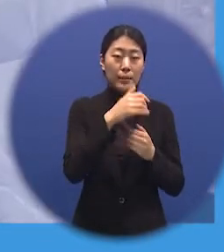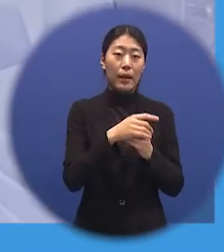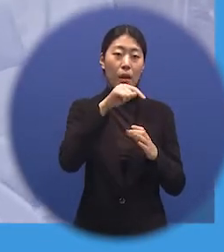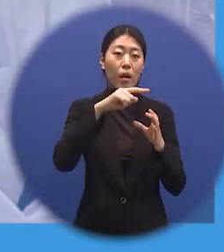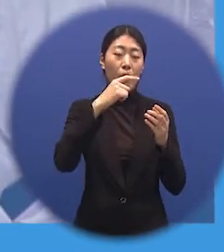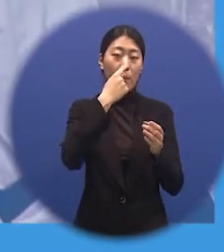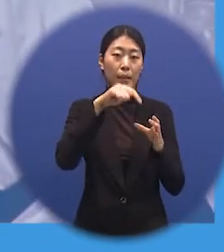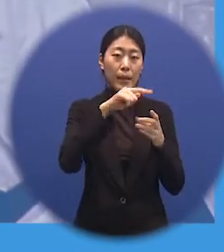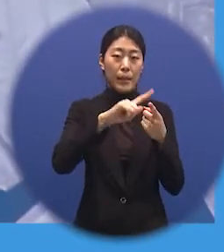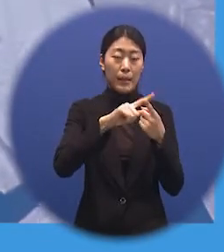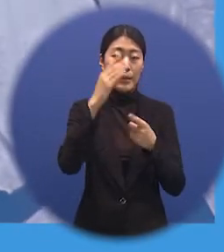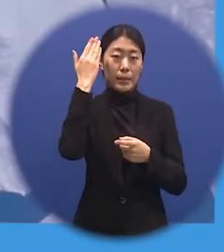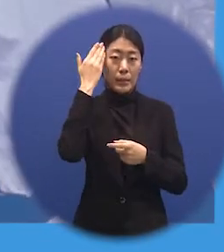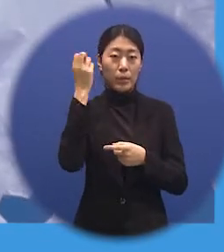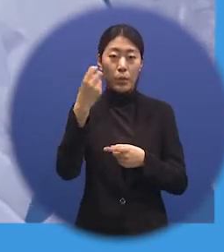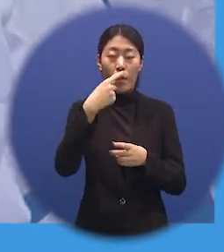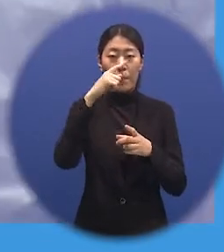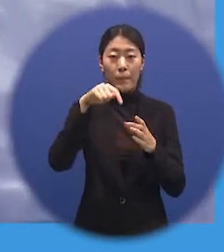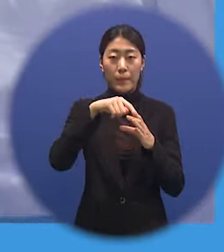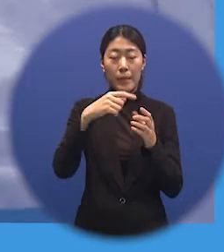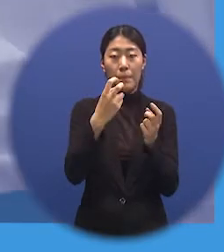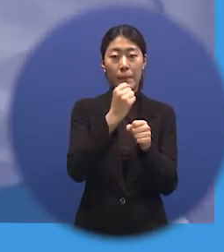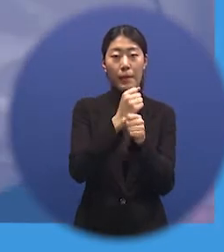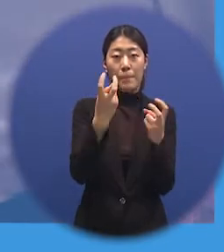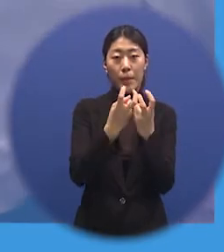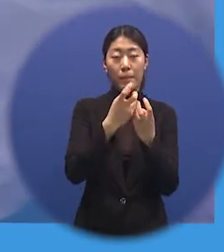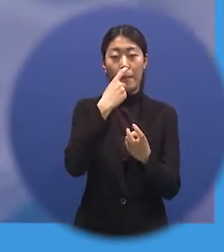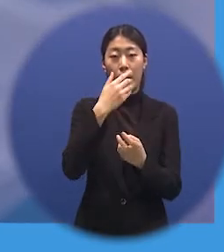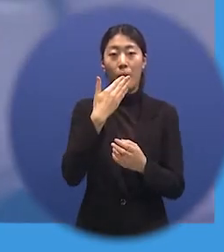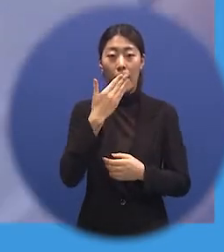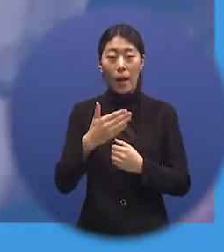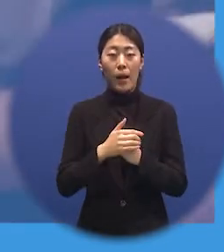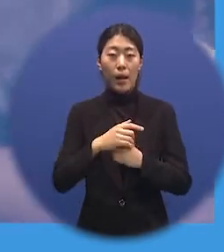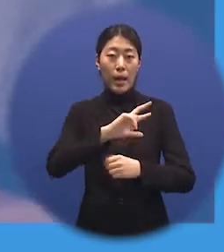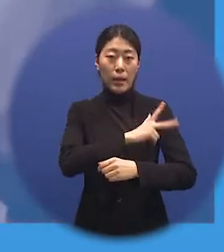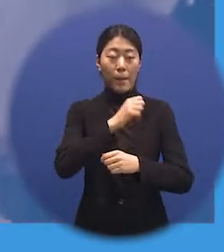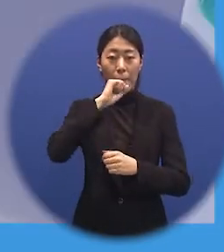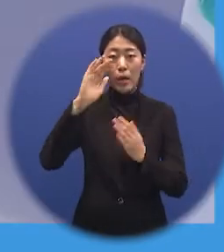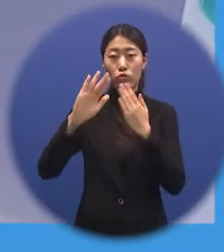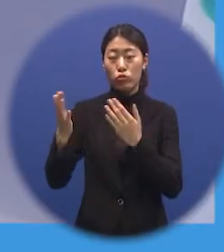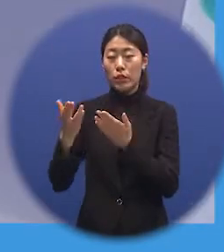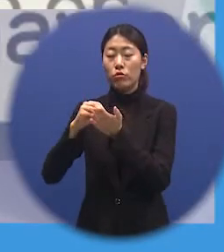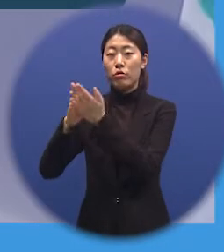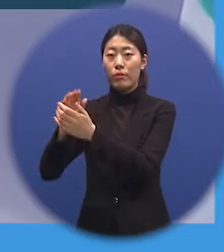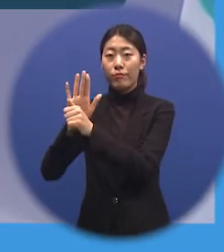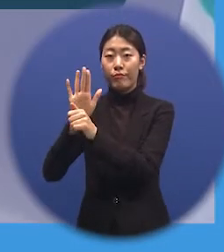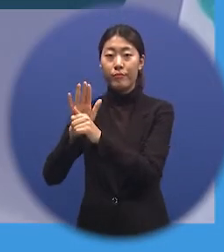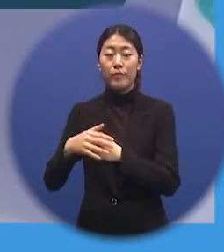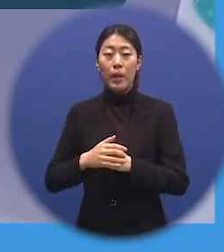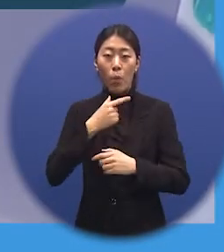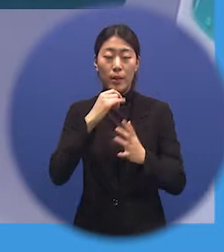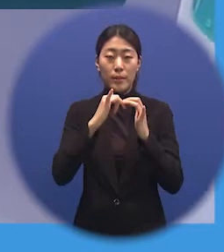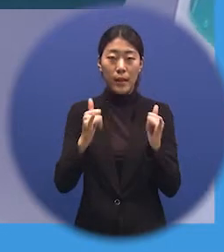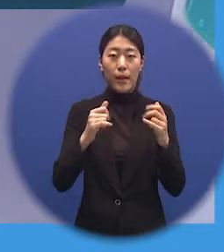대한 지식을 바탕으로 다양한 커피 제조법을 배울 수 있으며 수료 후 취업도 연계하고 있는데요. 희망하시는 분은